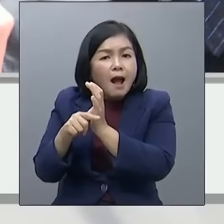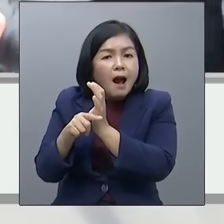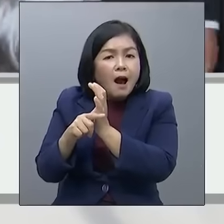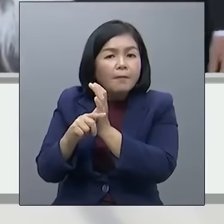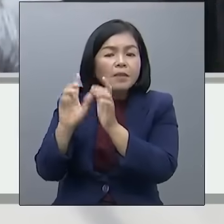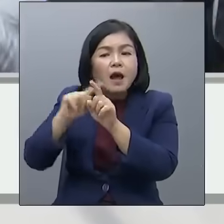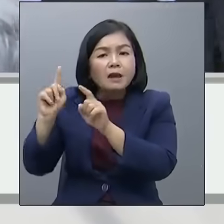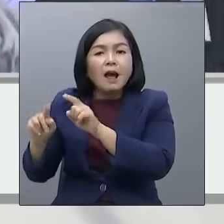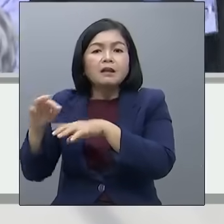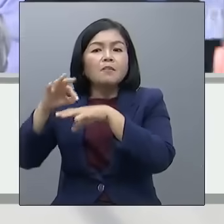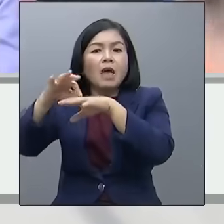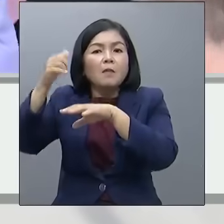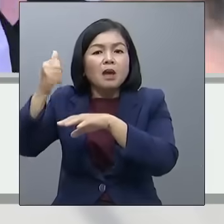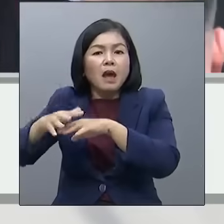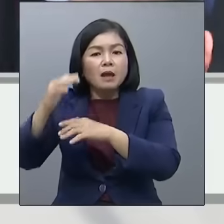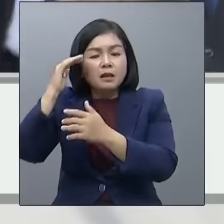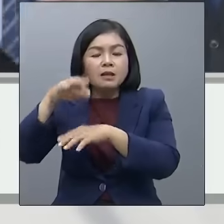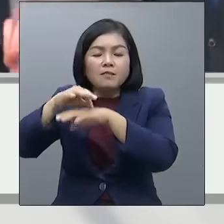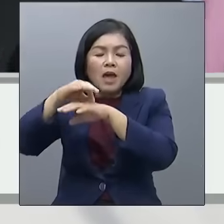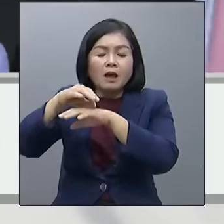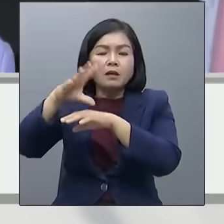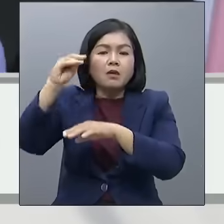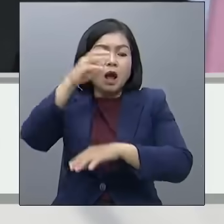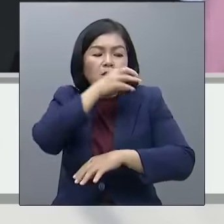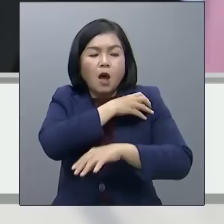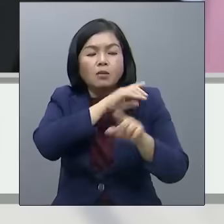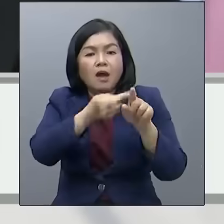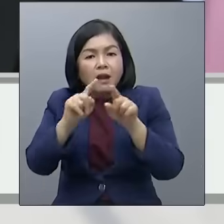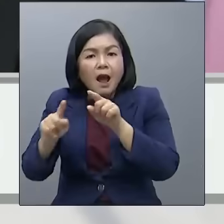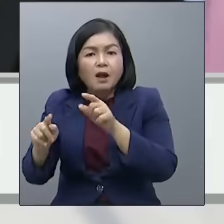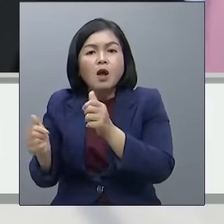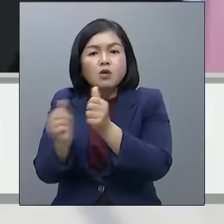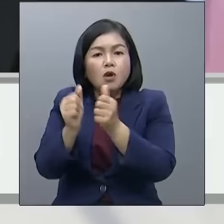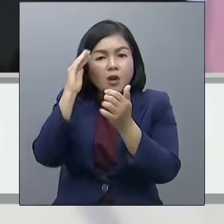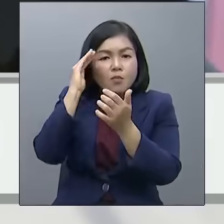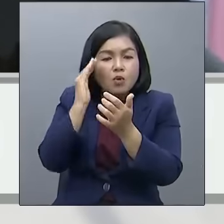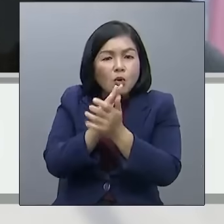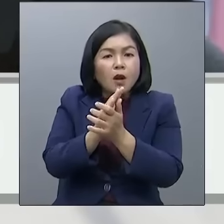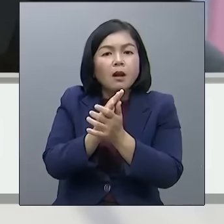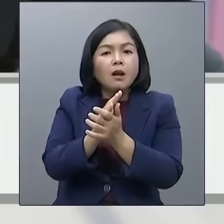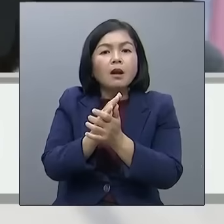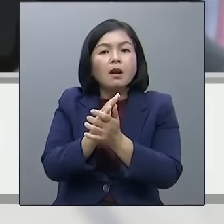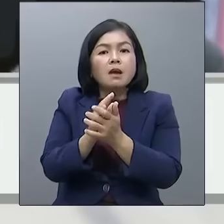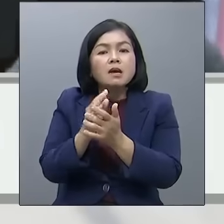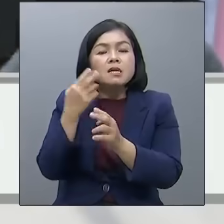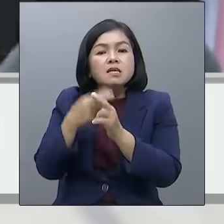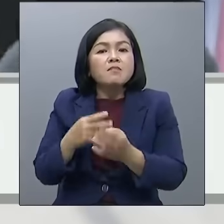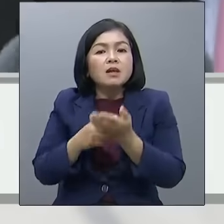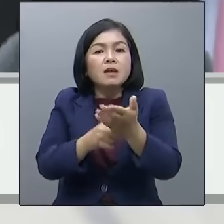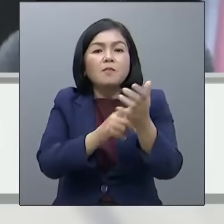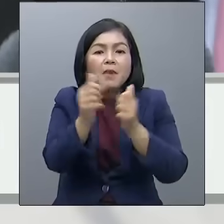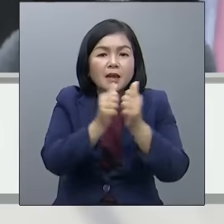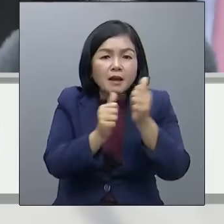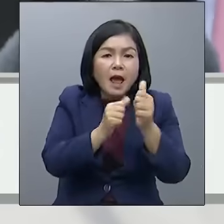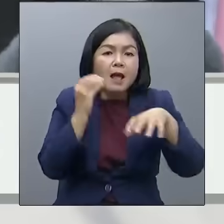หวังในการแต่งตั้งนายพลต่างๆการที่รองผบ.ตร.บางคนกลายมาเป็นตัวเต็งจนกระทั่งมีการคน